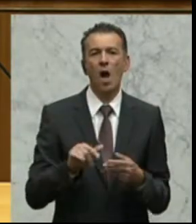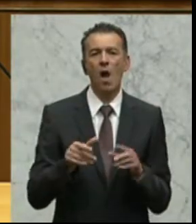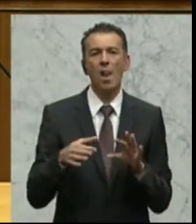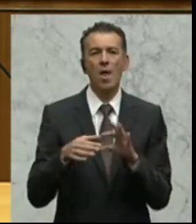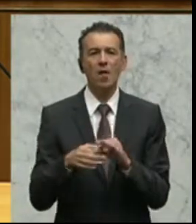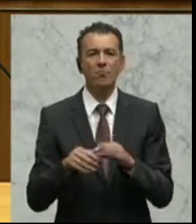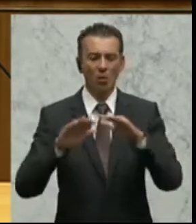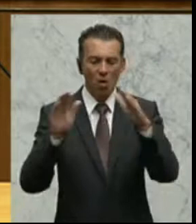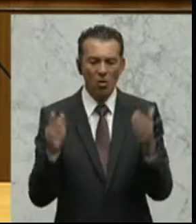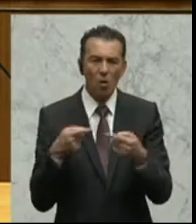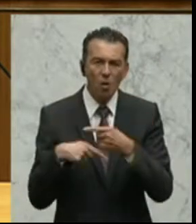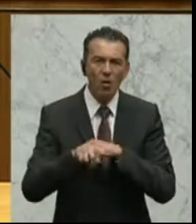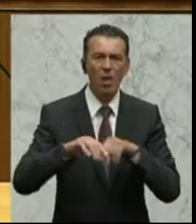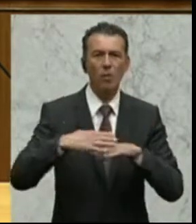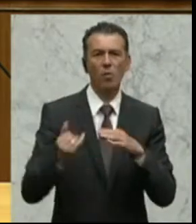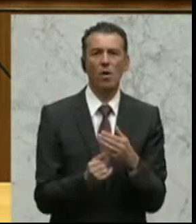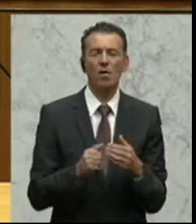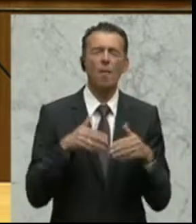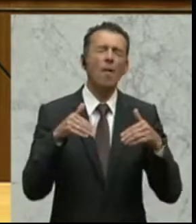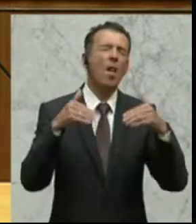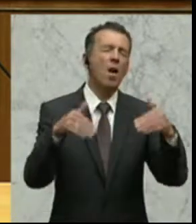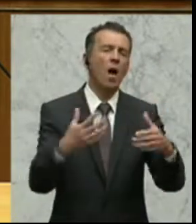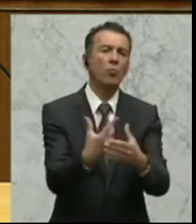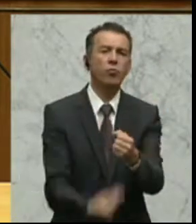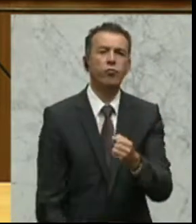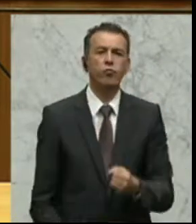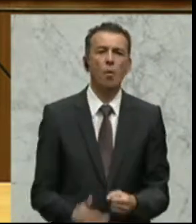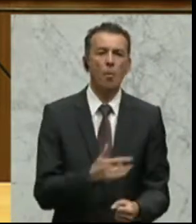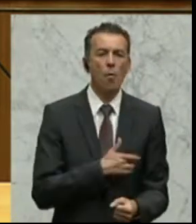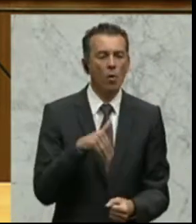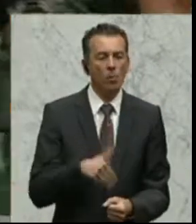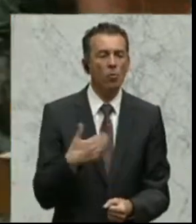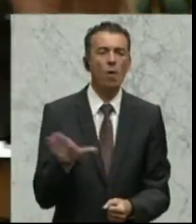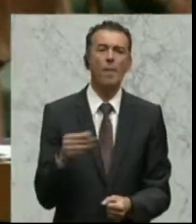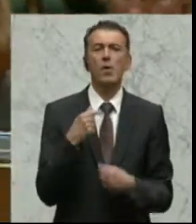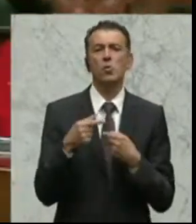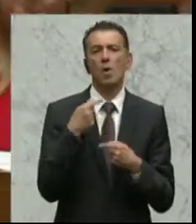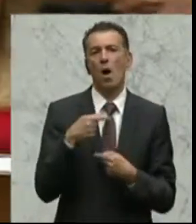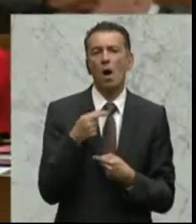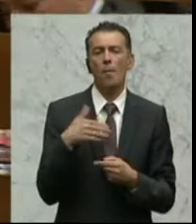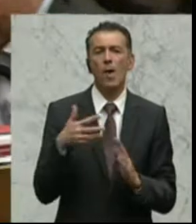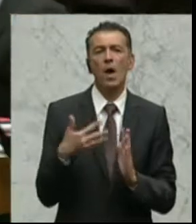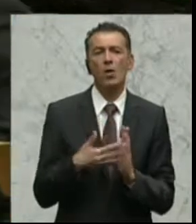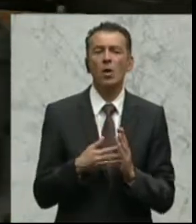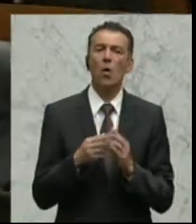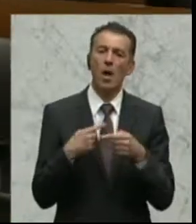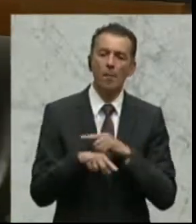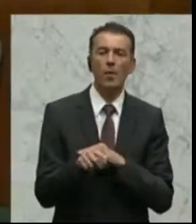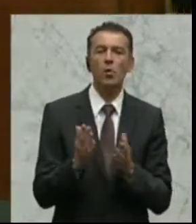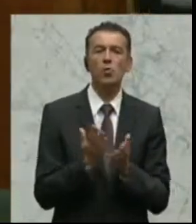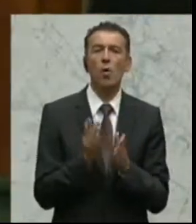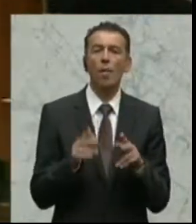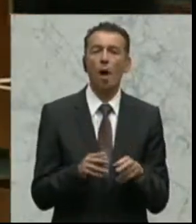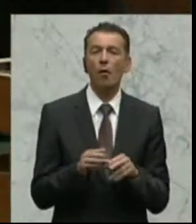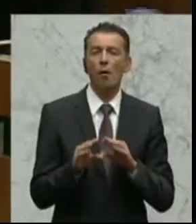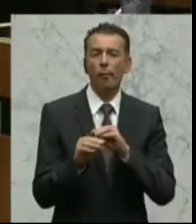Und da muss der Bürger mehr Mitsprache haben, mehr Kontrolle und mehr Einblick bekommen. Da gibt es jetzt schon die Whistleblower-Homepage beim Finanzministerium.